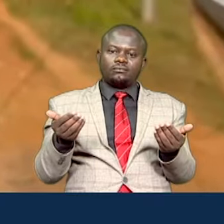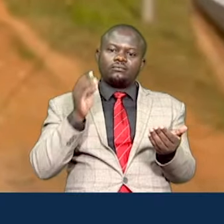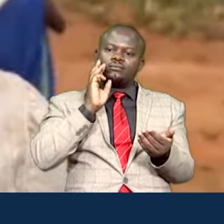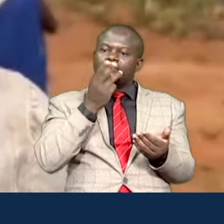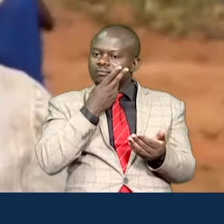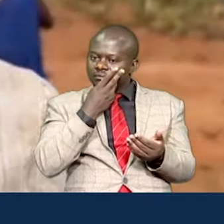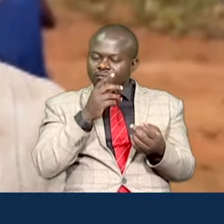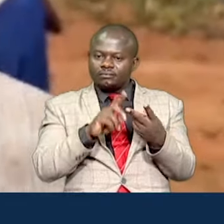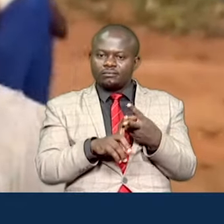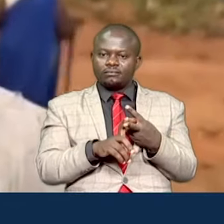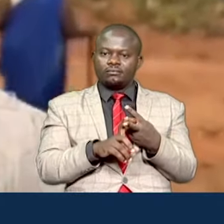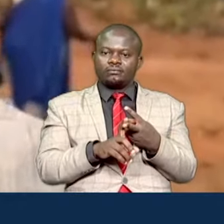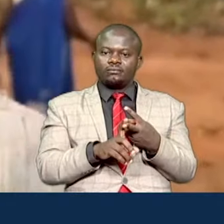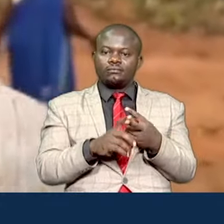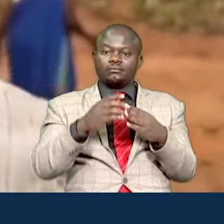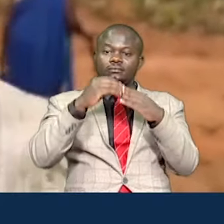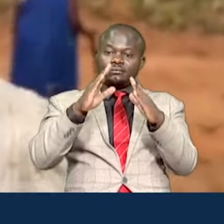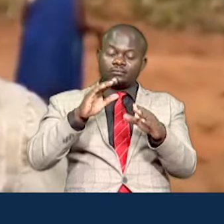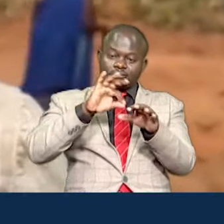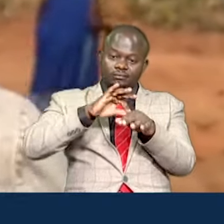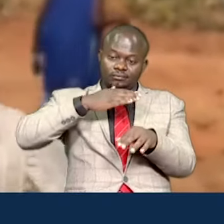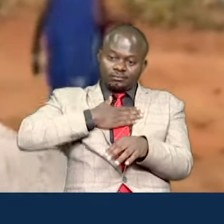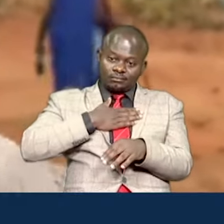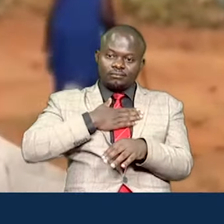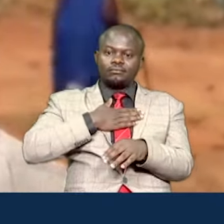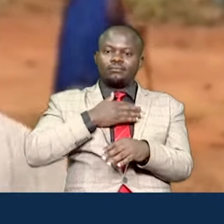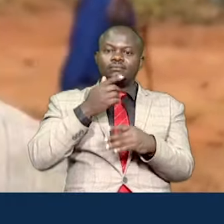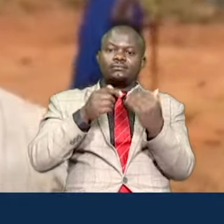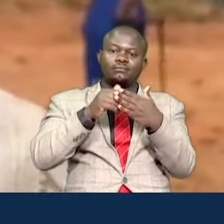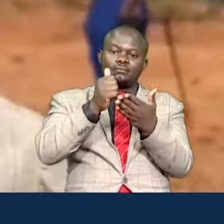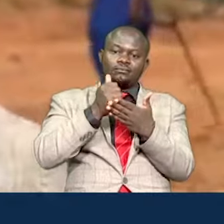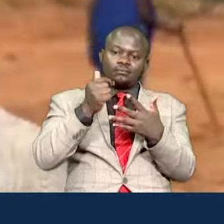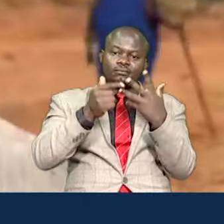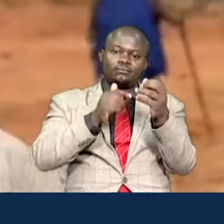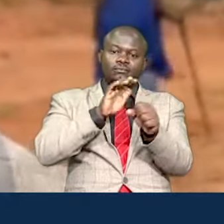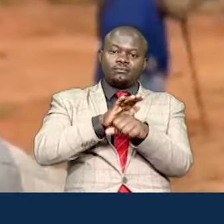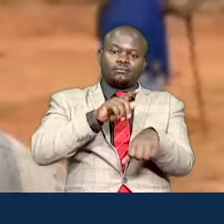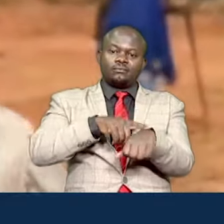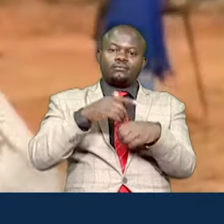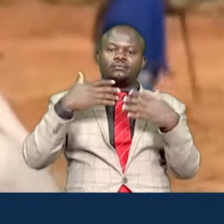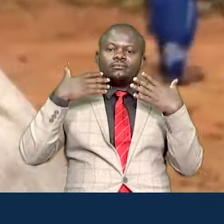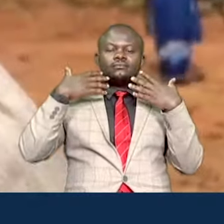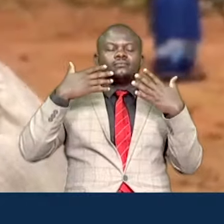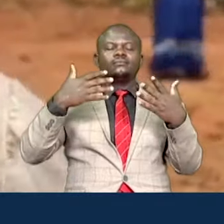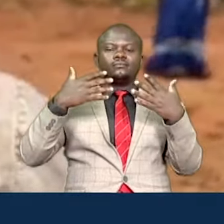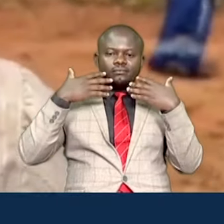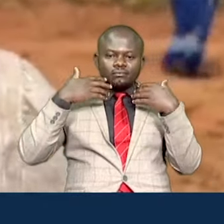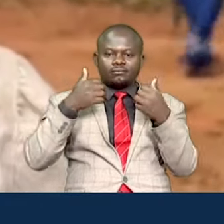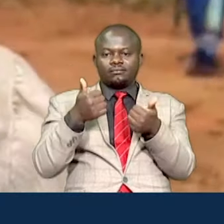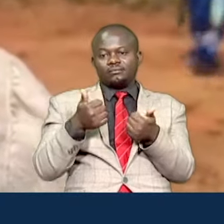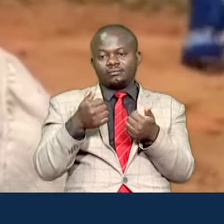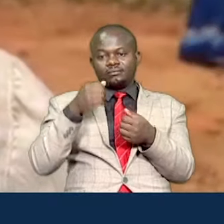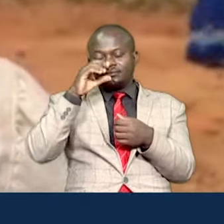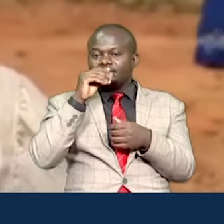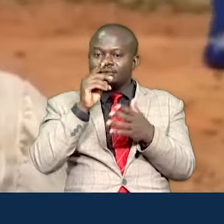amazi abayobozi nitoreye ibyo bazangeza kuri byinshi igihe nkiri guhumeka ese navuga iki